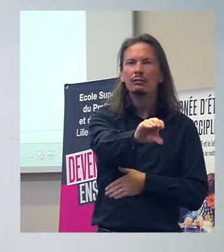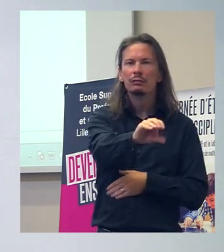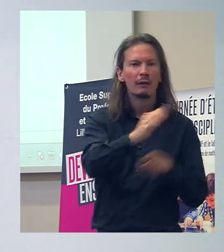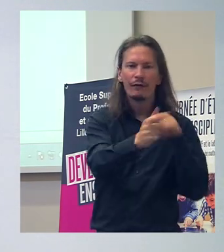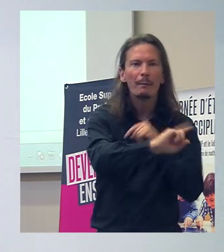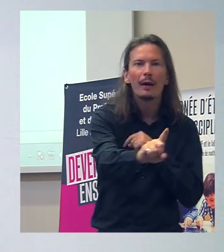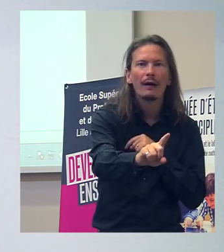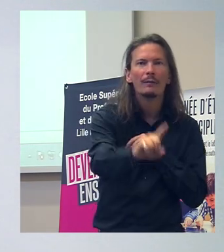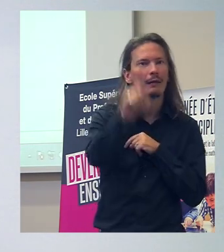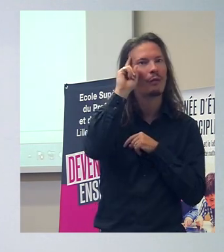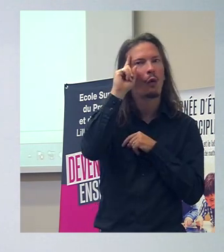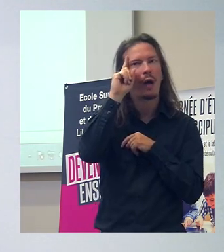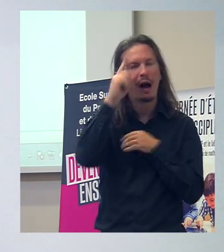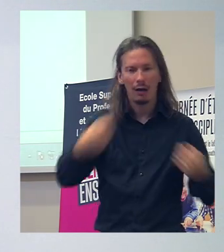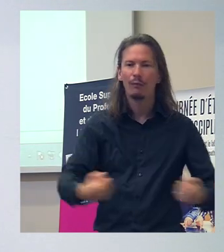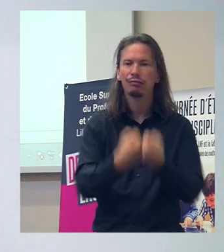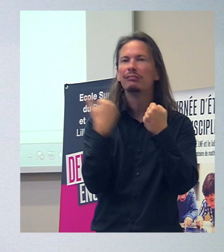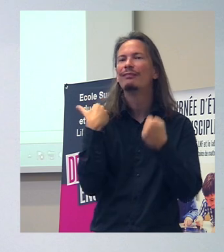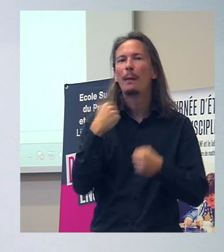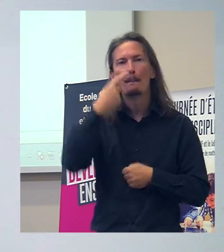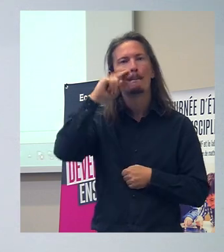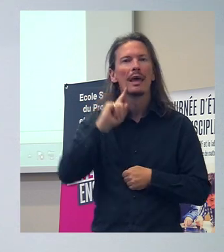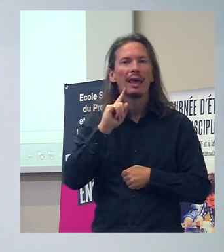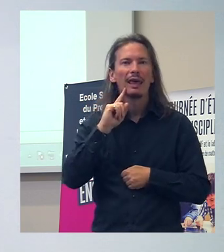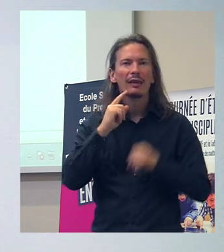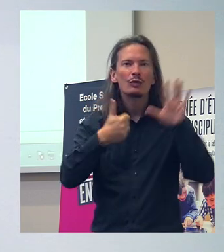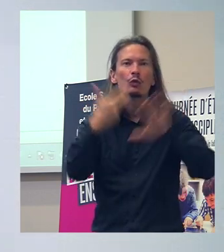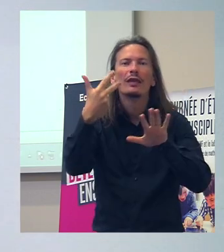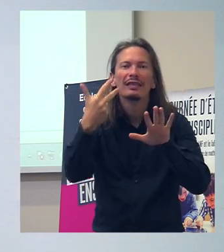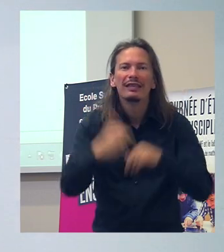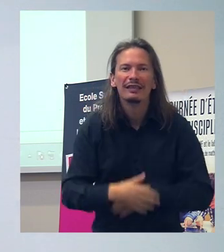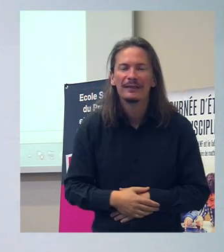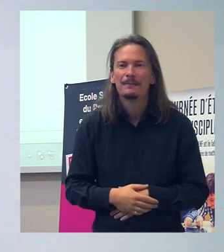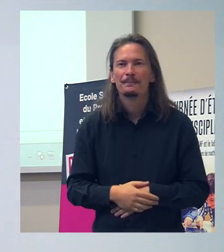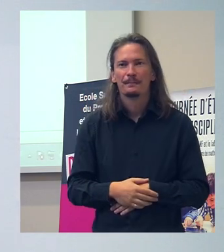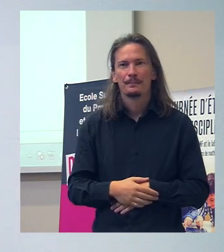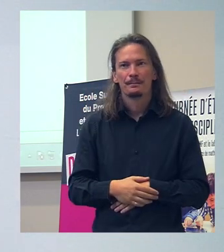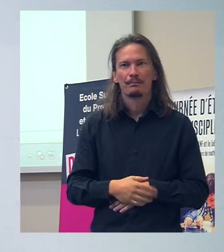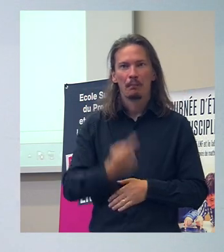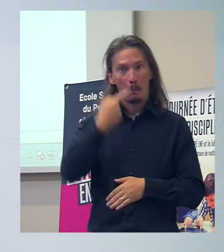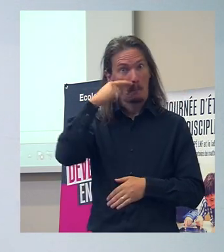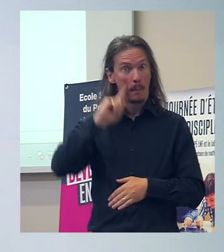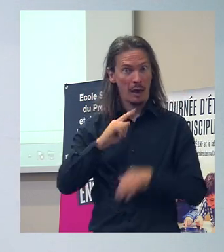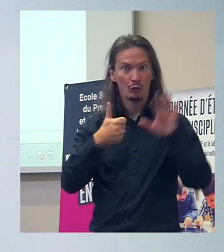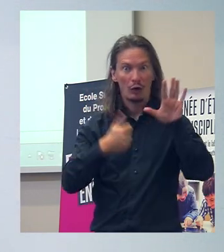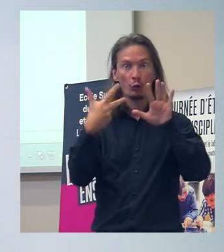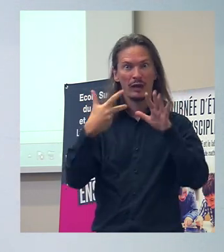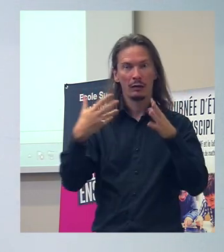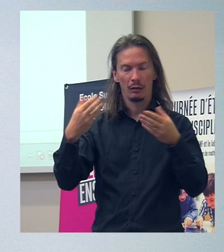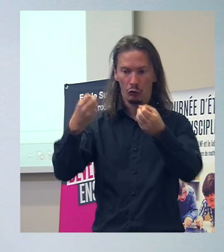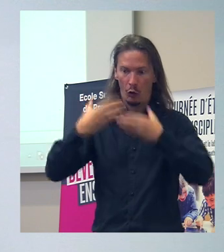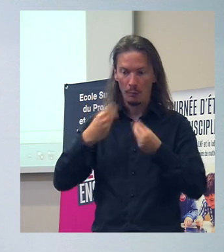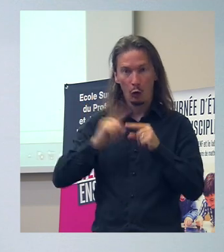qu'on est passé par mai 68, notamment. Et mai 68, c'est beaucoup de choses, mais c'est